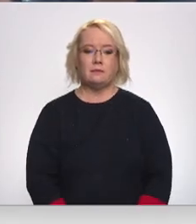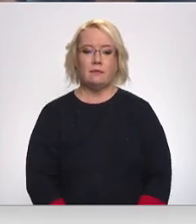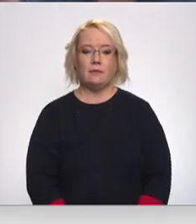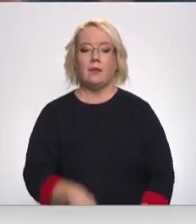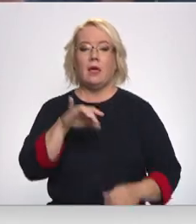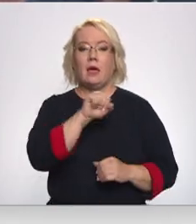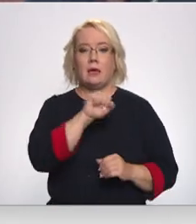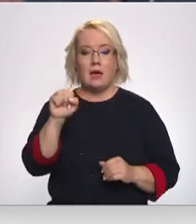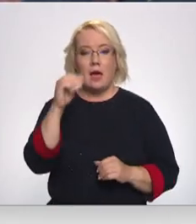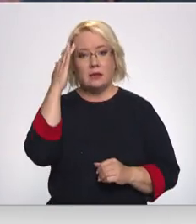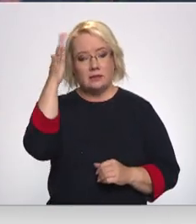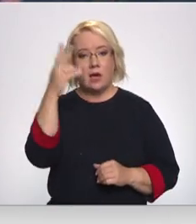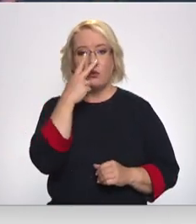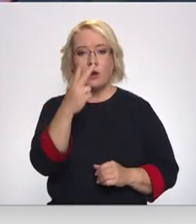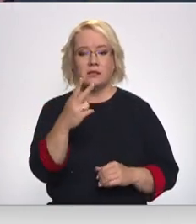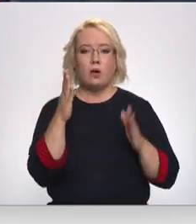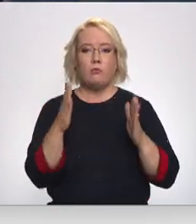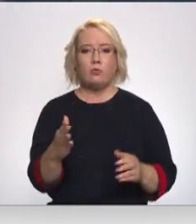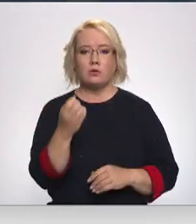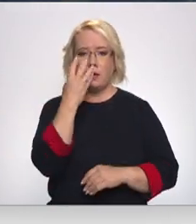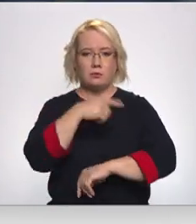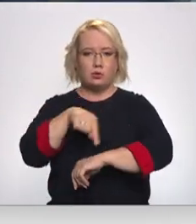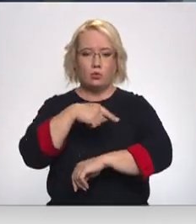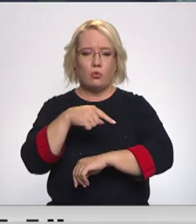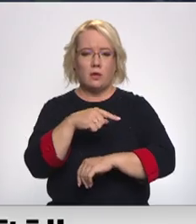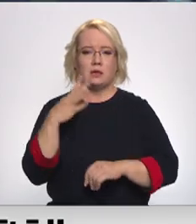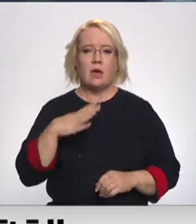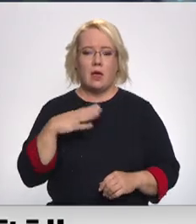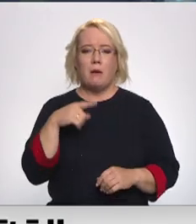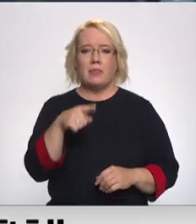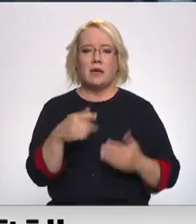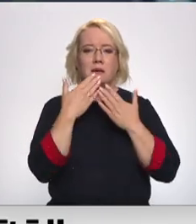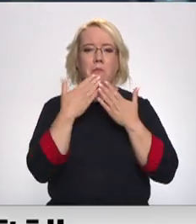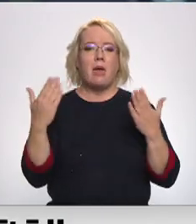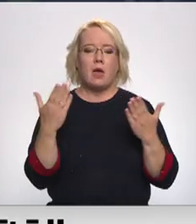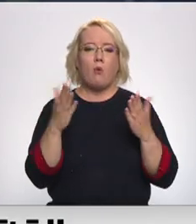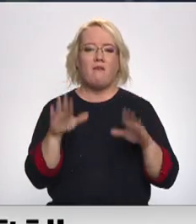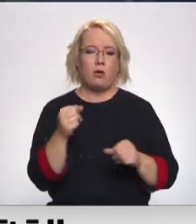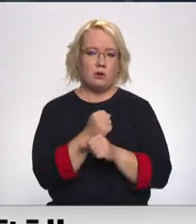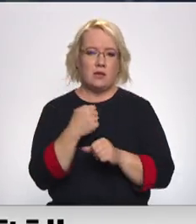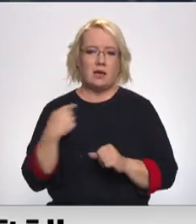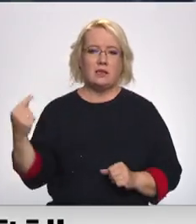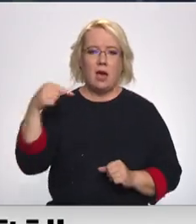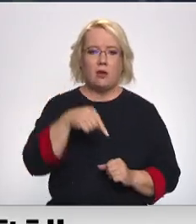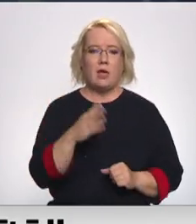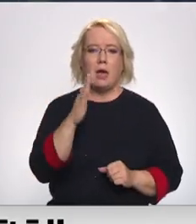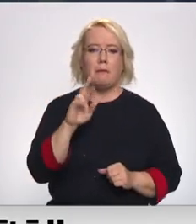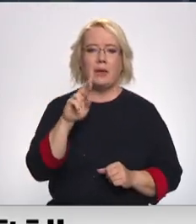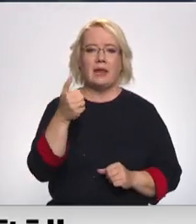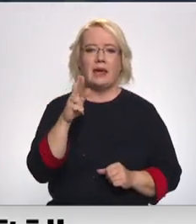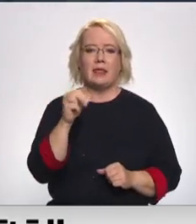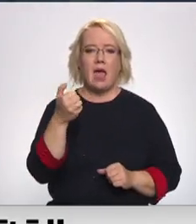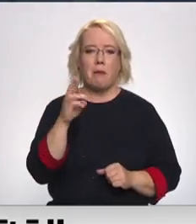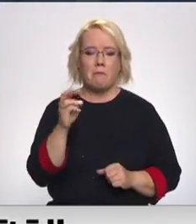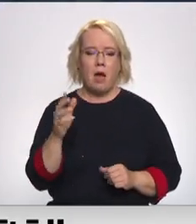Jā, ceru redzēt. Būs kādas 15 stundas jāgaida, bet tas ir pēdējais, ko vēl varu izdarīt. Es atbraucu no Birminghamas. Ļoti agri